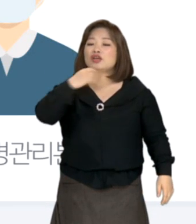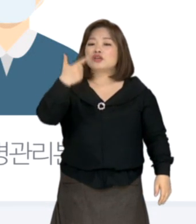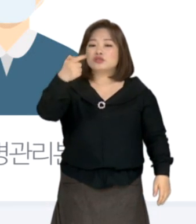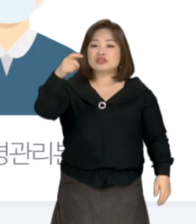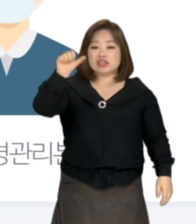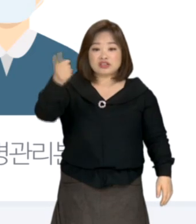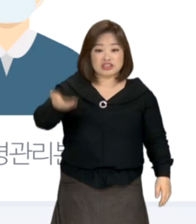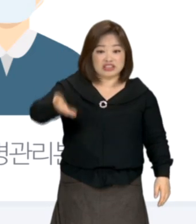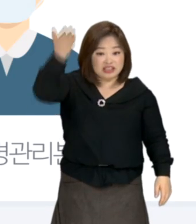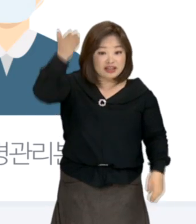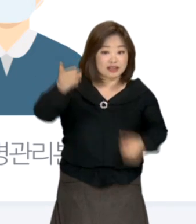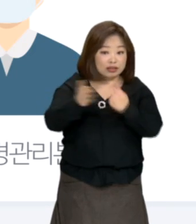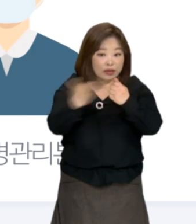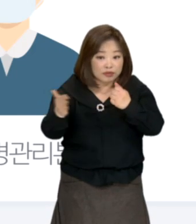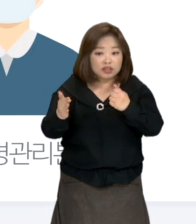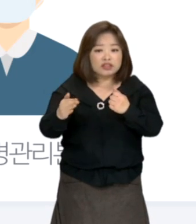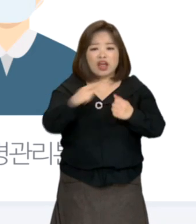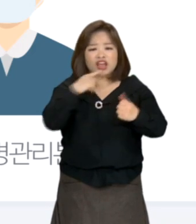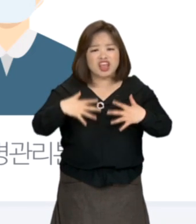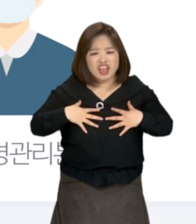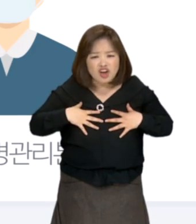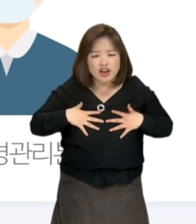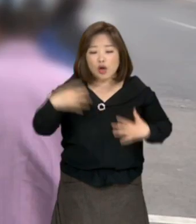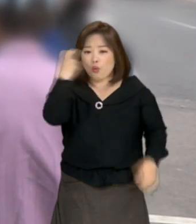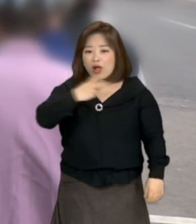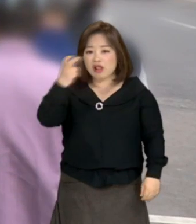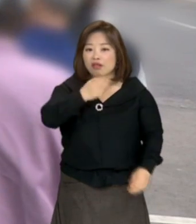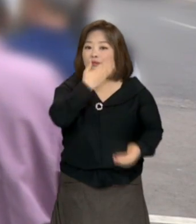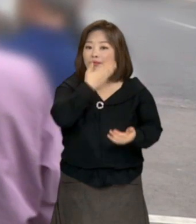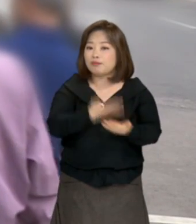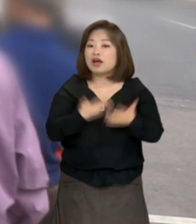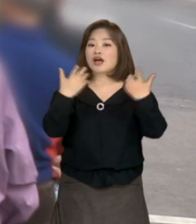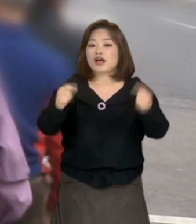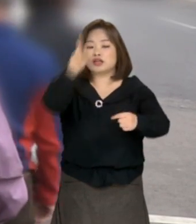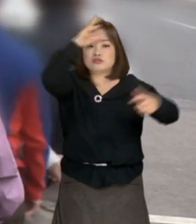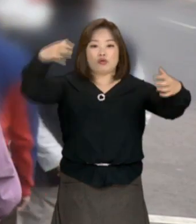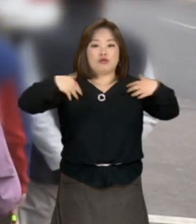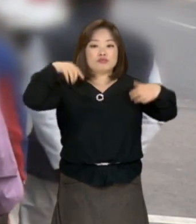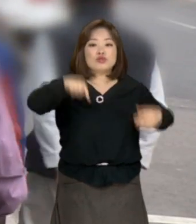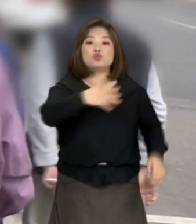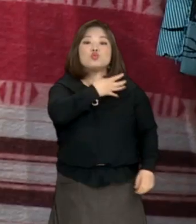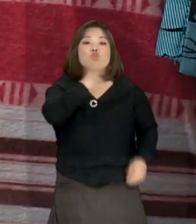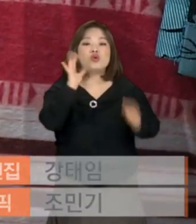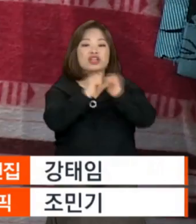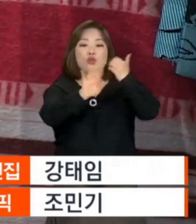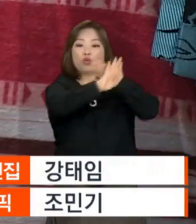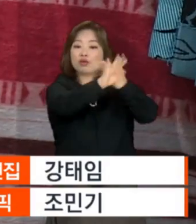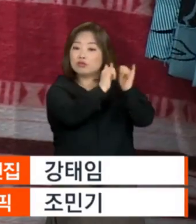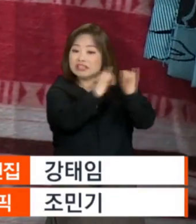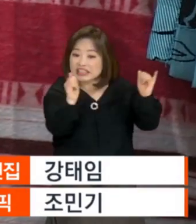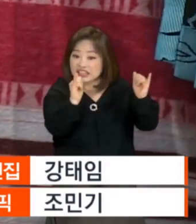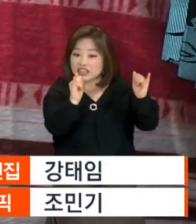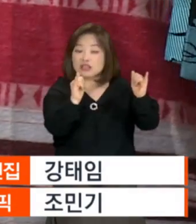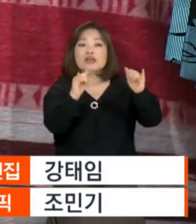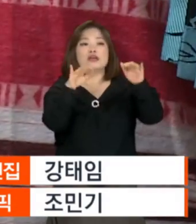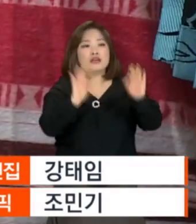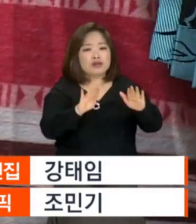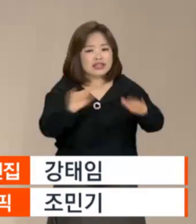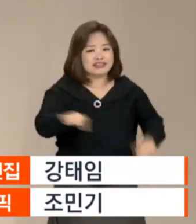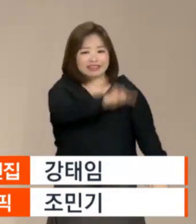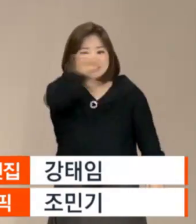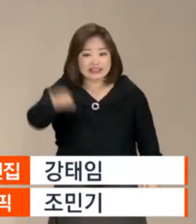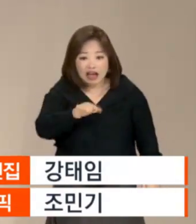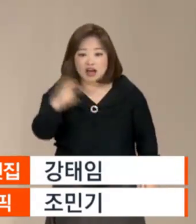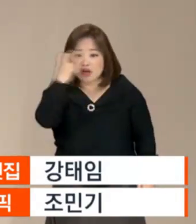현상이 심화할수록 결핵 관리는 더 중요해질 전망입니다. 정부는 노인과 외국인 등 그동안 사각지대에 놓여있던 이들까지